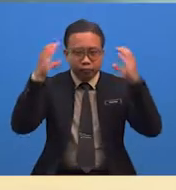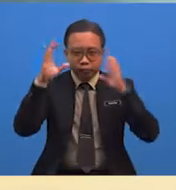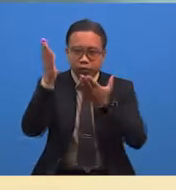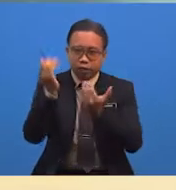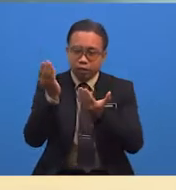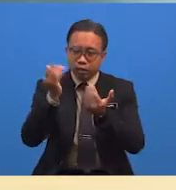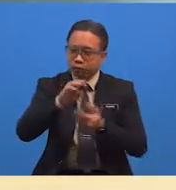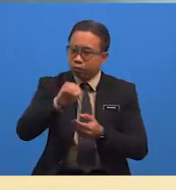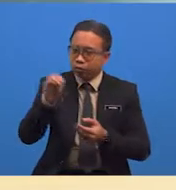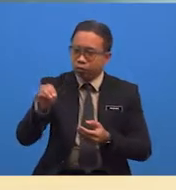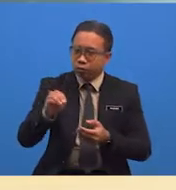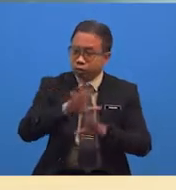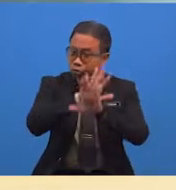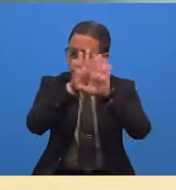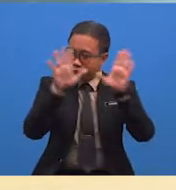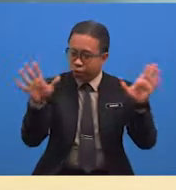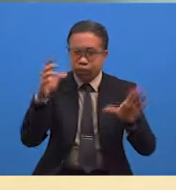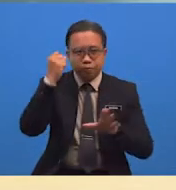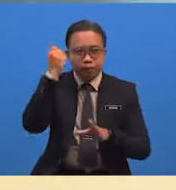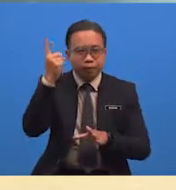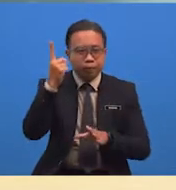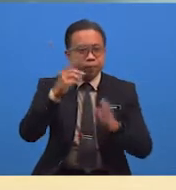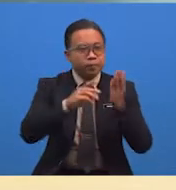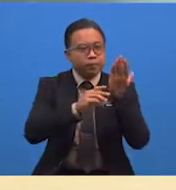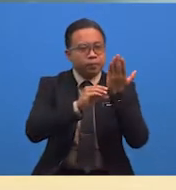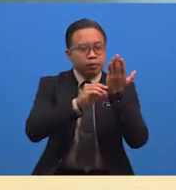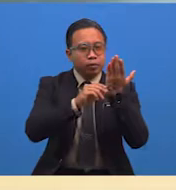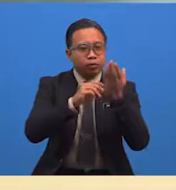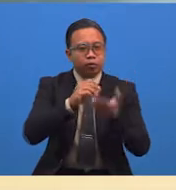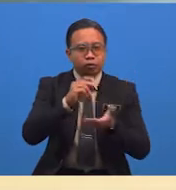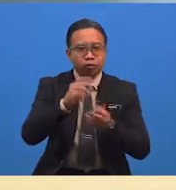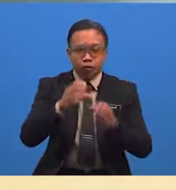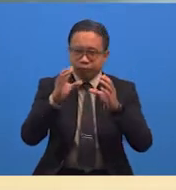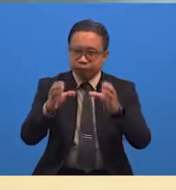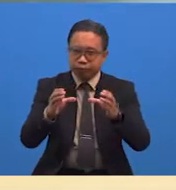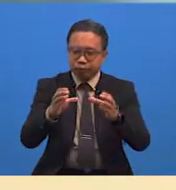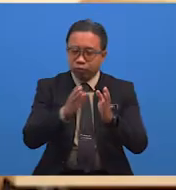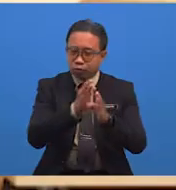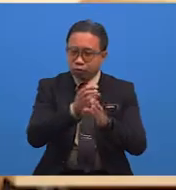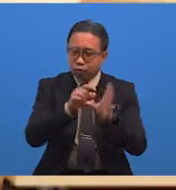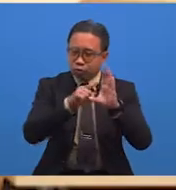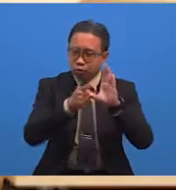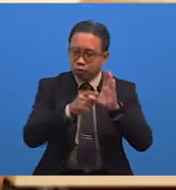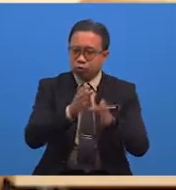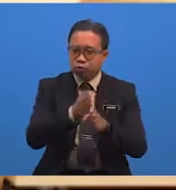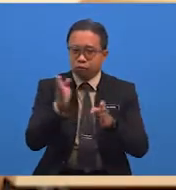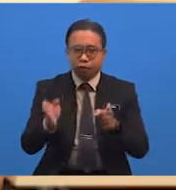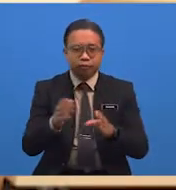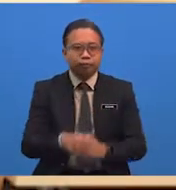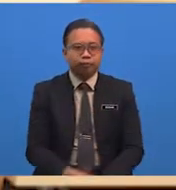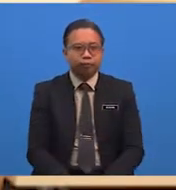Cikgu harap murid-murid semakin jelas memahami konsep sudut bersebelahan ini.